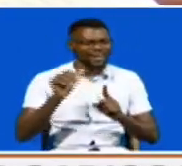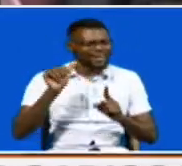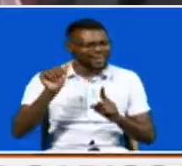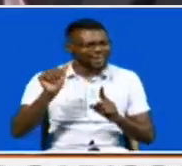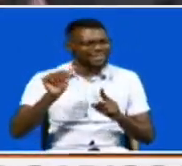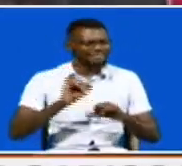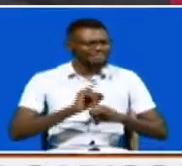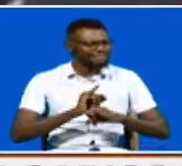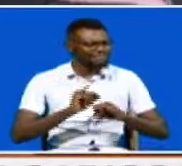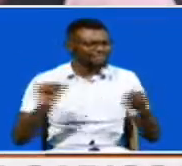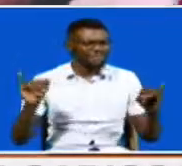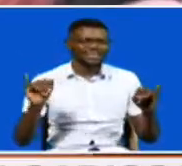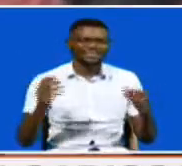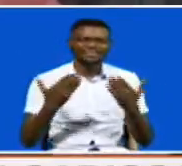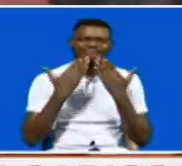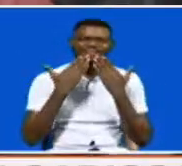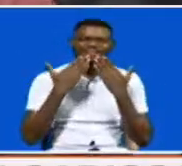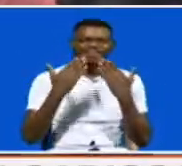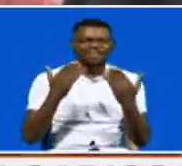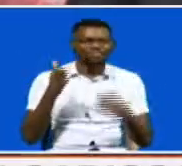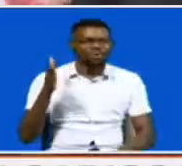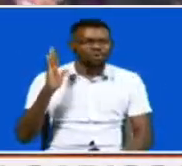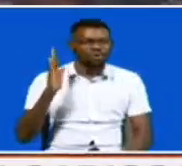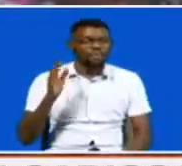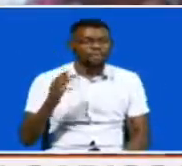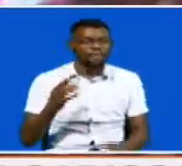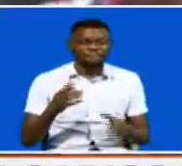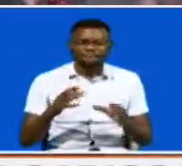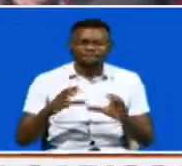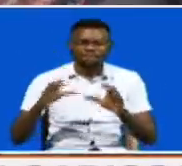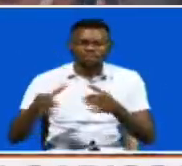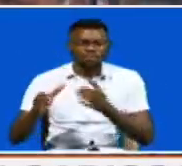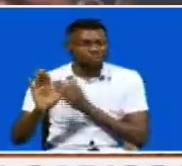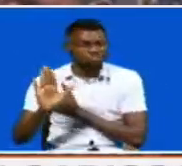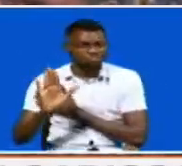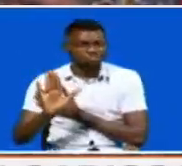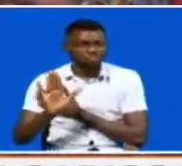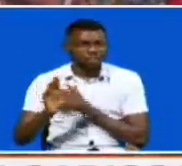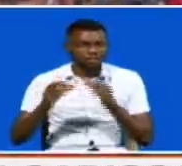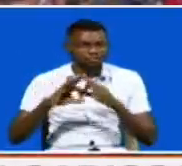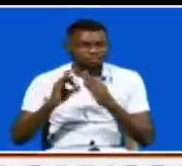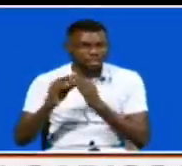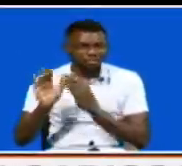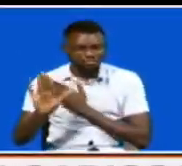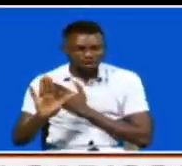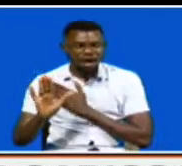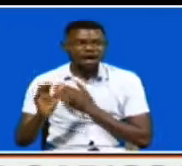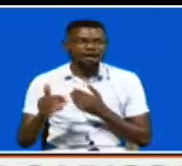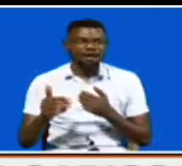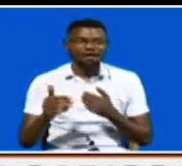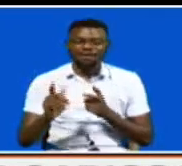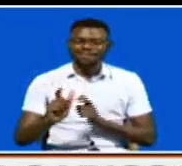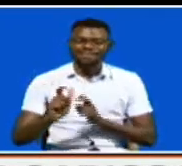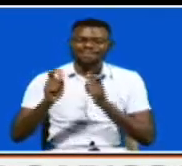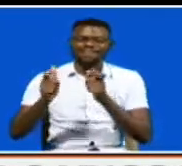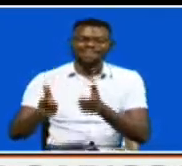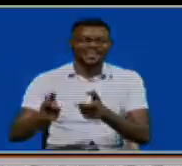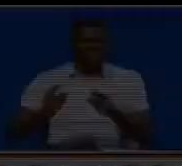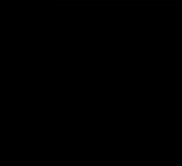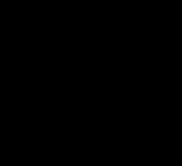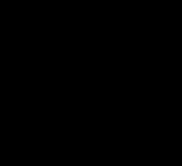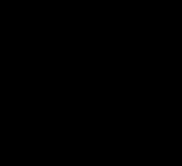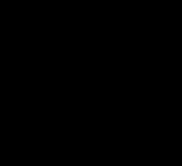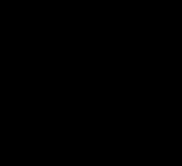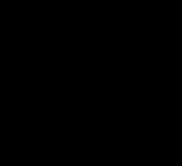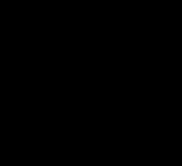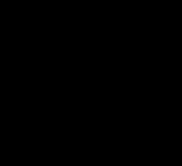Alhamdulillah, nashukuru mzuri. Jamii ya Gare ambayo ni familia alikozaliwa Bushra, wanazawadi kampuni ya Standard Media